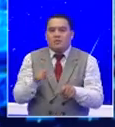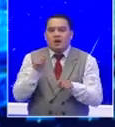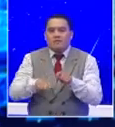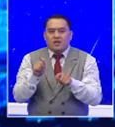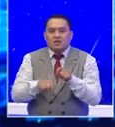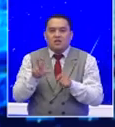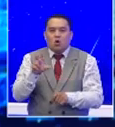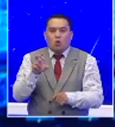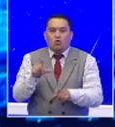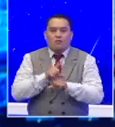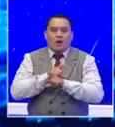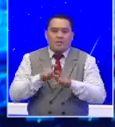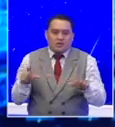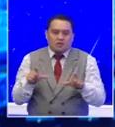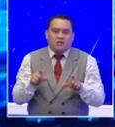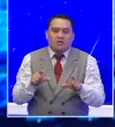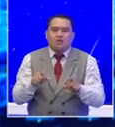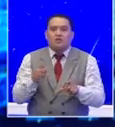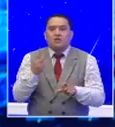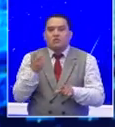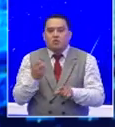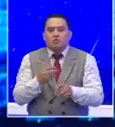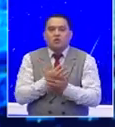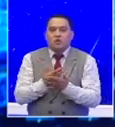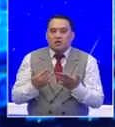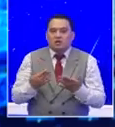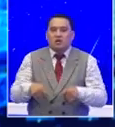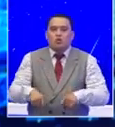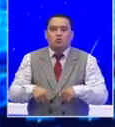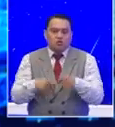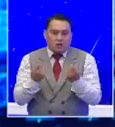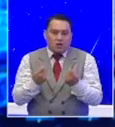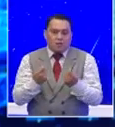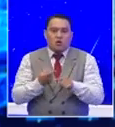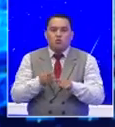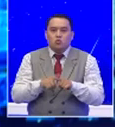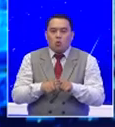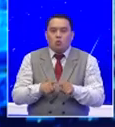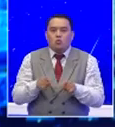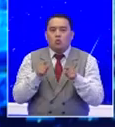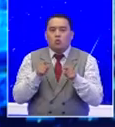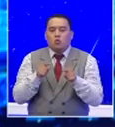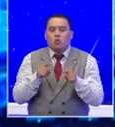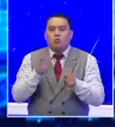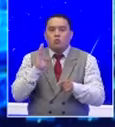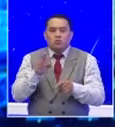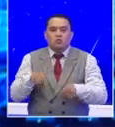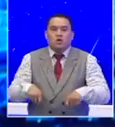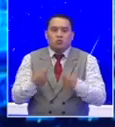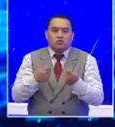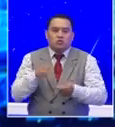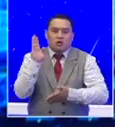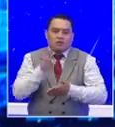проверено более 300 объектов. В двух десятках из них выявлены нарушения. Что грозит тем, кто не соблюдает